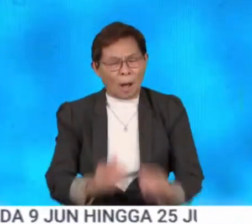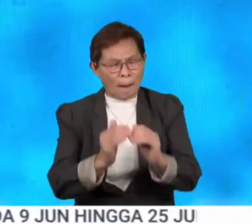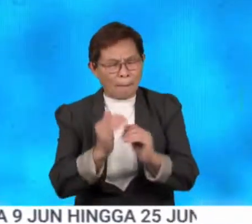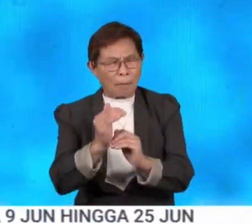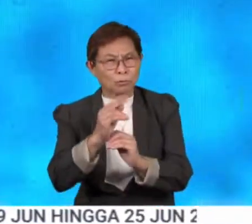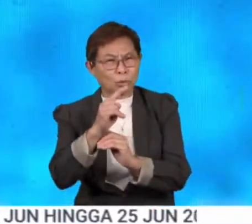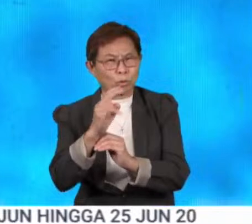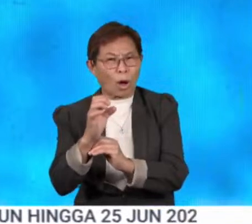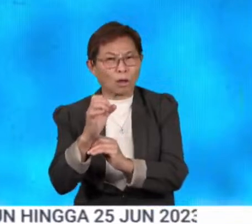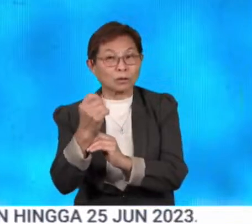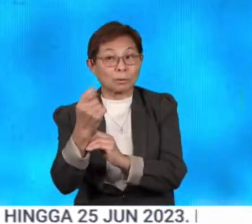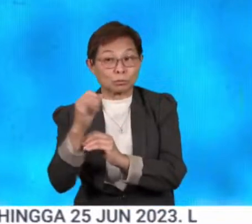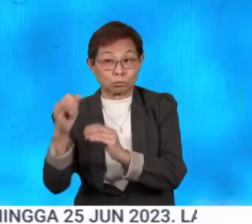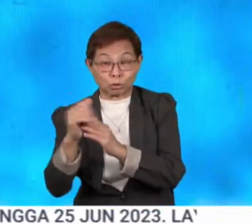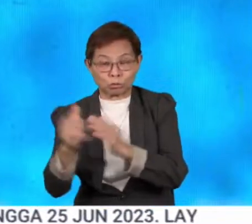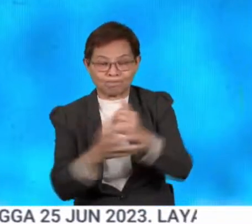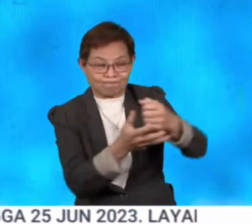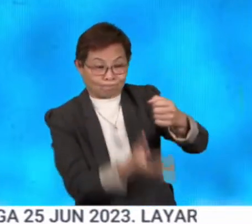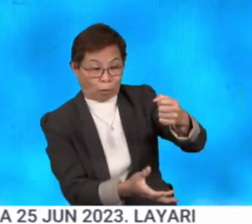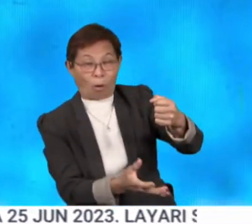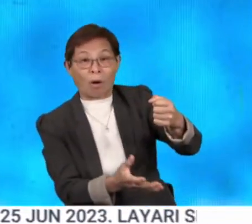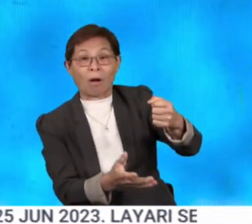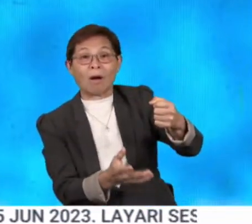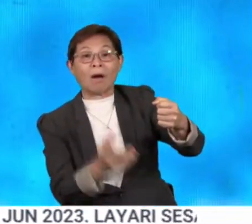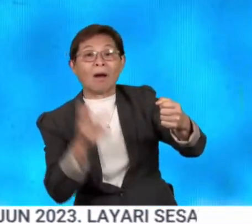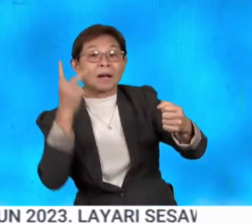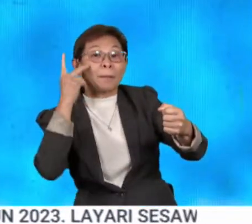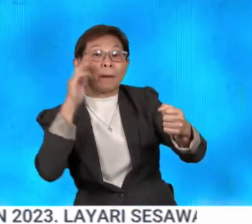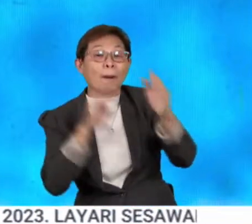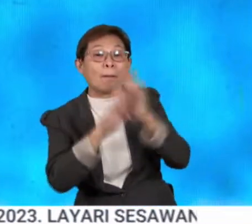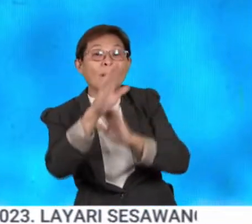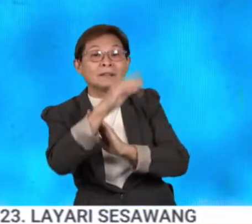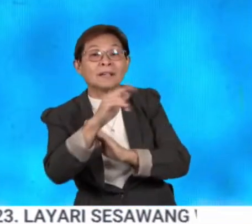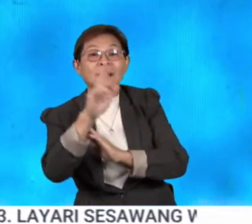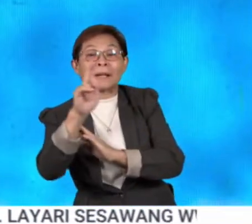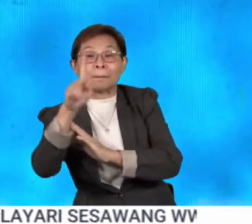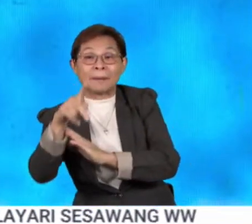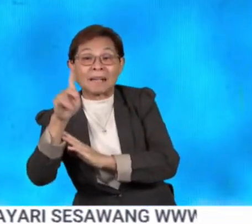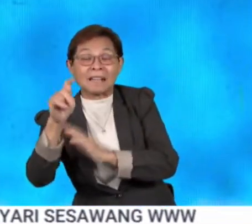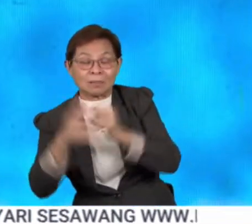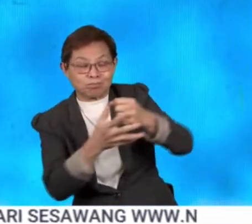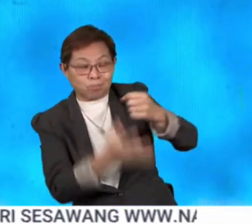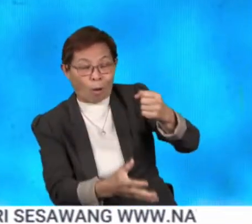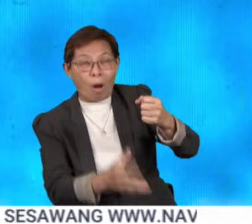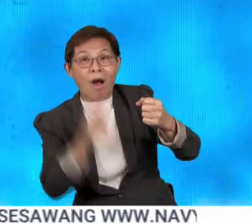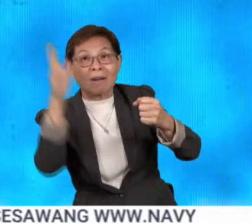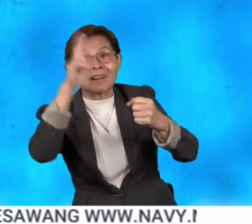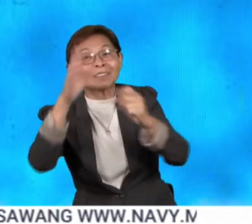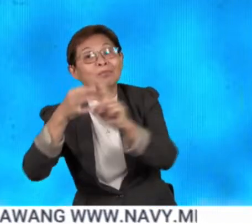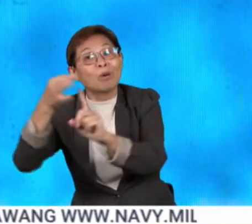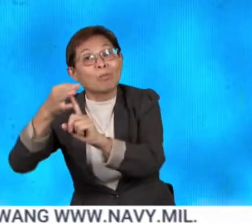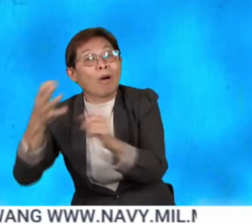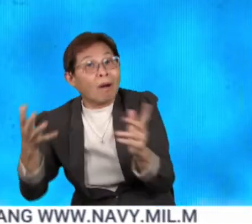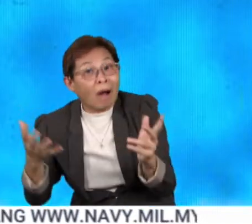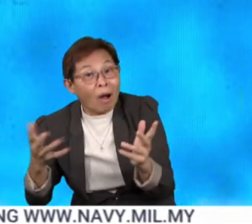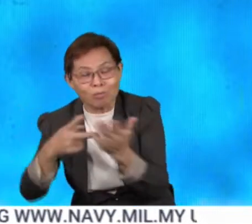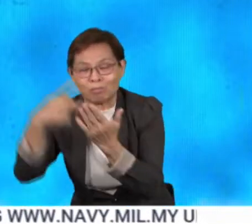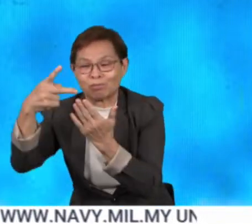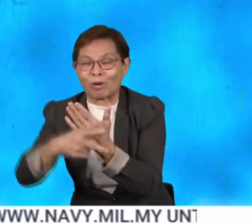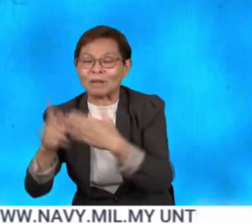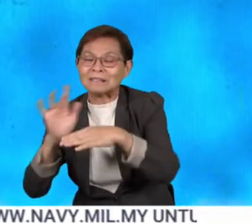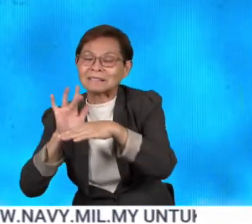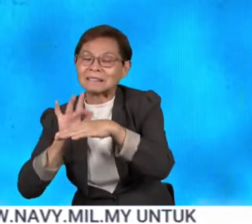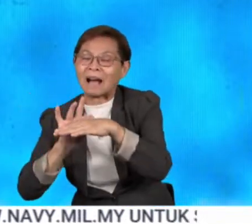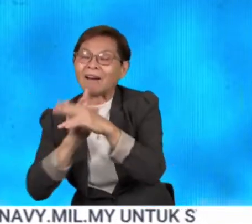Lebih RM211 juta diperuntukkan Kementerian Pembangunan dan Kerajaan Tempatan KPKT kepada Kerajaan Pulau Pinang menerusi program